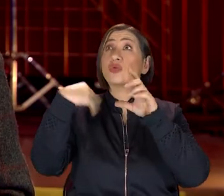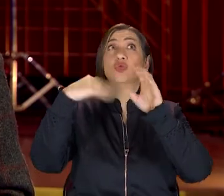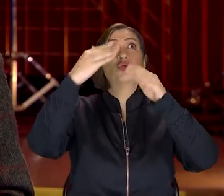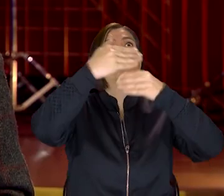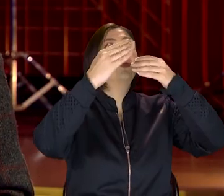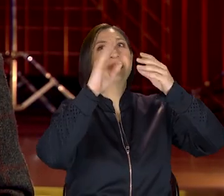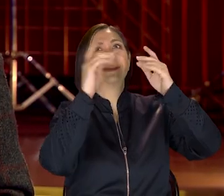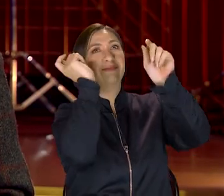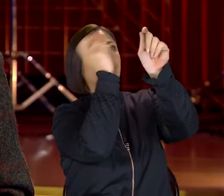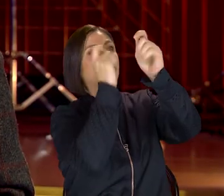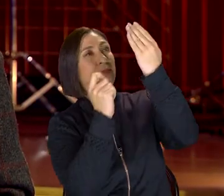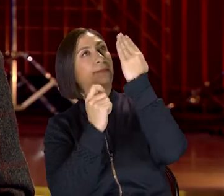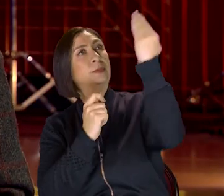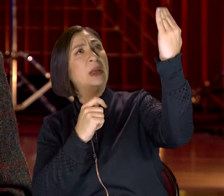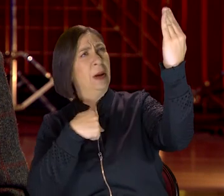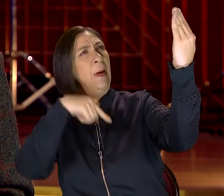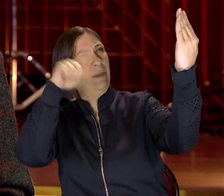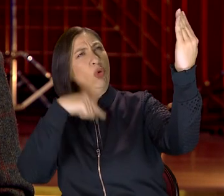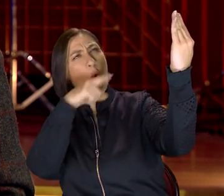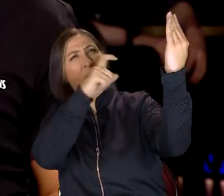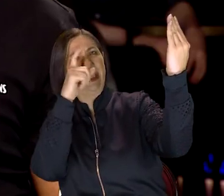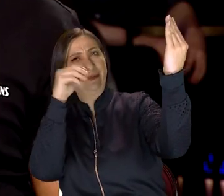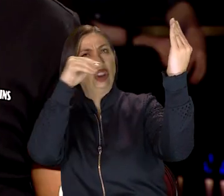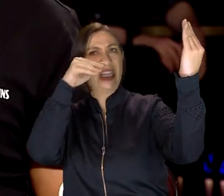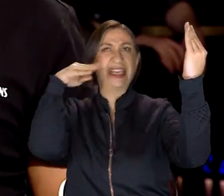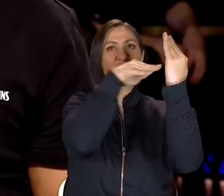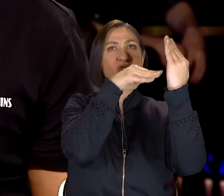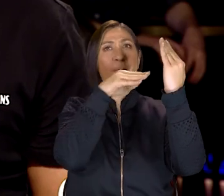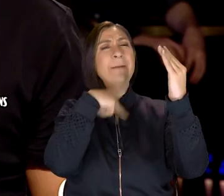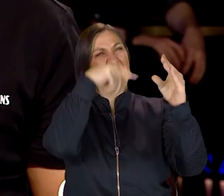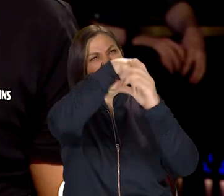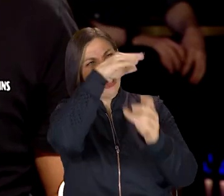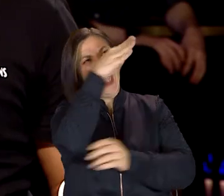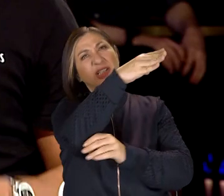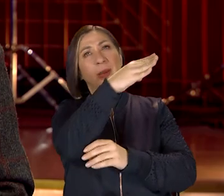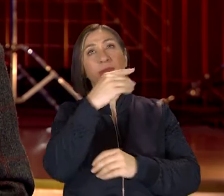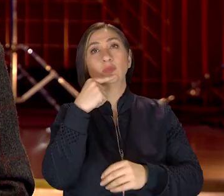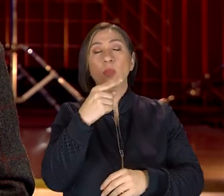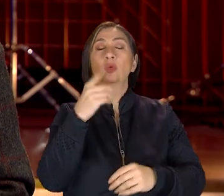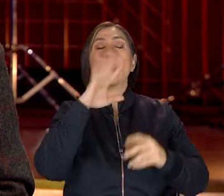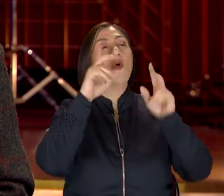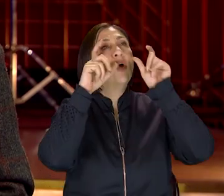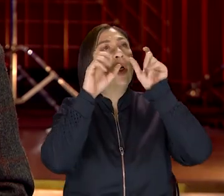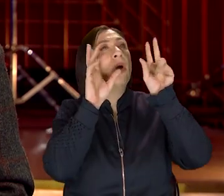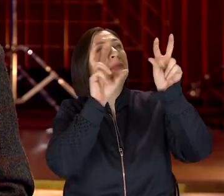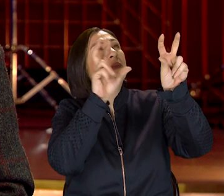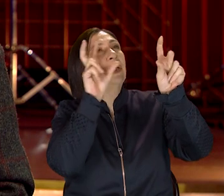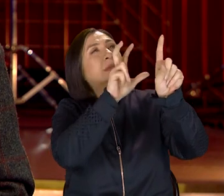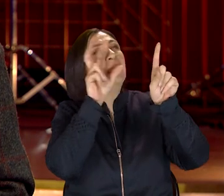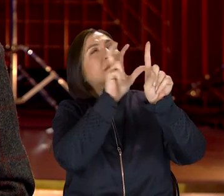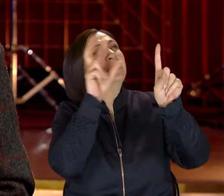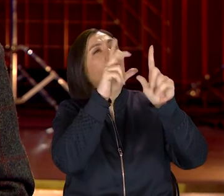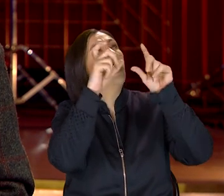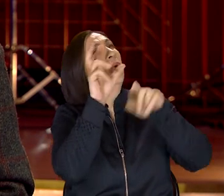koyuyorum ve diyorum ki bir gün ben oraya gireceğim. Of. Yani bir gün ben onların arasında olacağım diyorum. Ve o fotoğrafla uyuyorum ben.